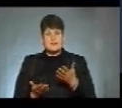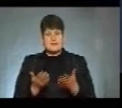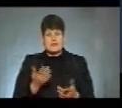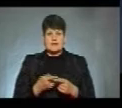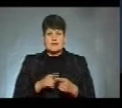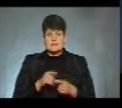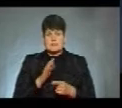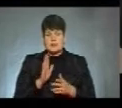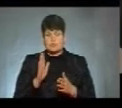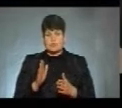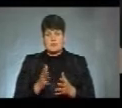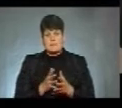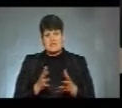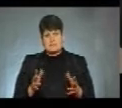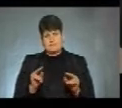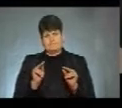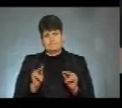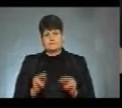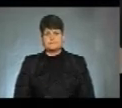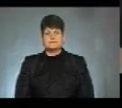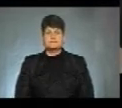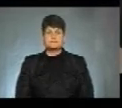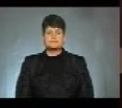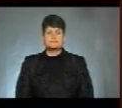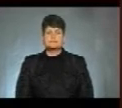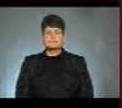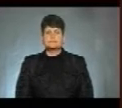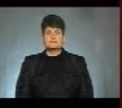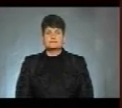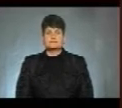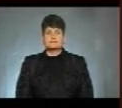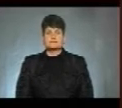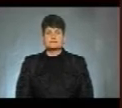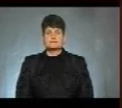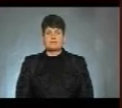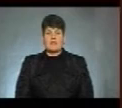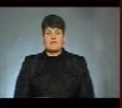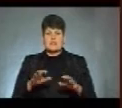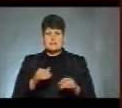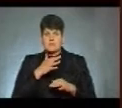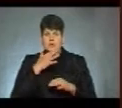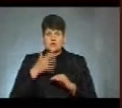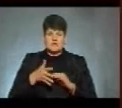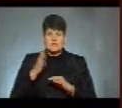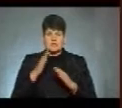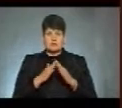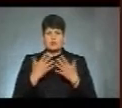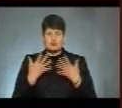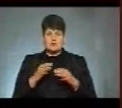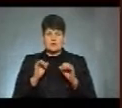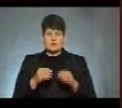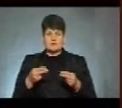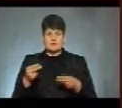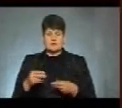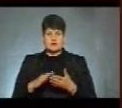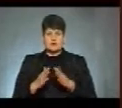бути максимально справедлива. Марта Журавель, Андрій Бодак, новини. Власники багатоквартирних будинків уже можуть укладати